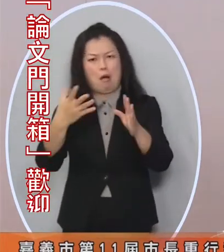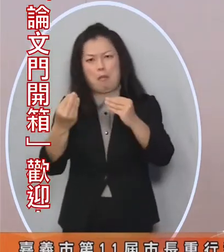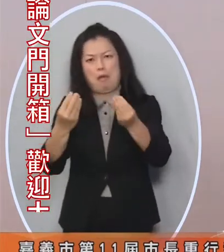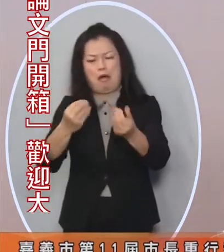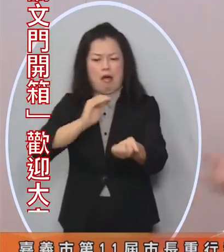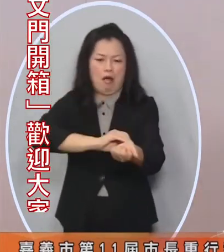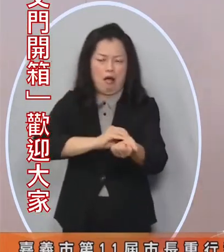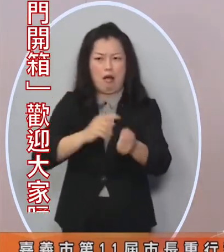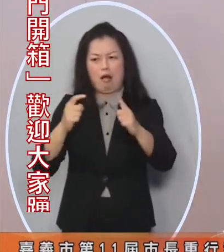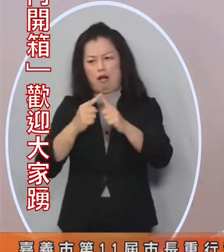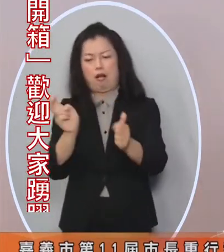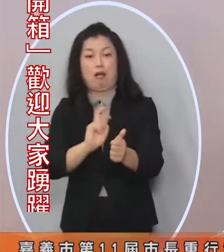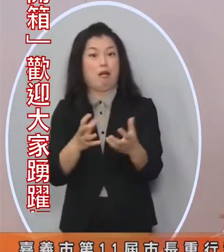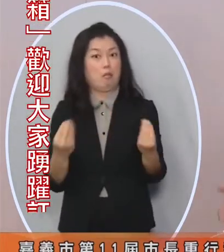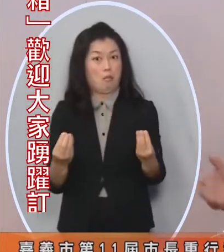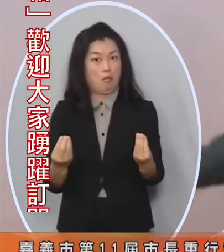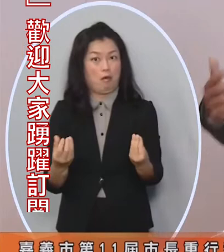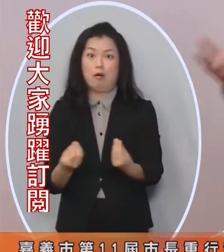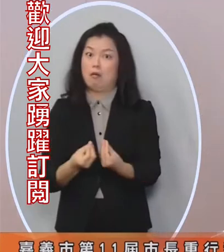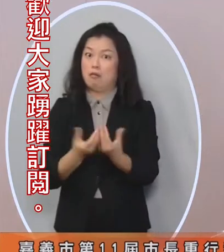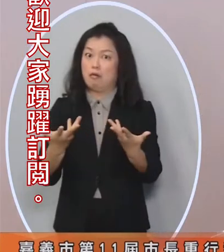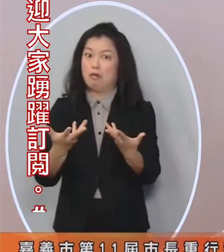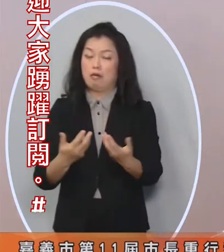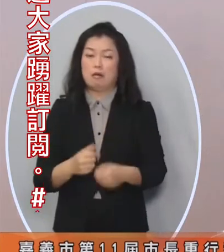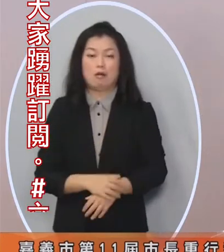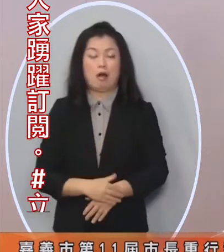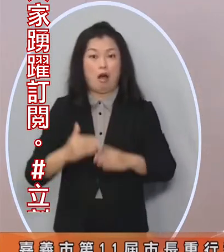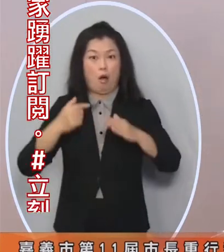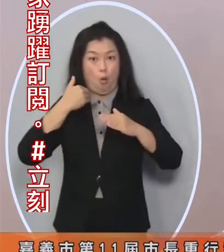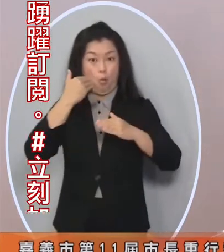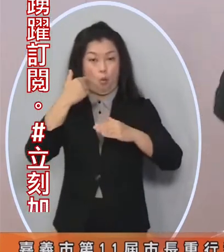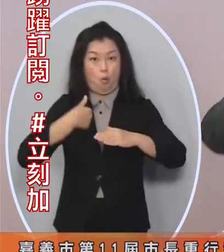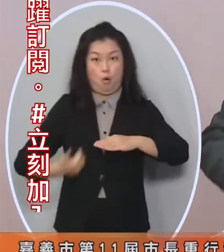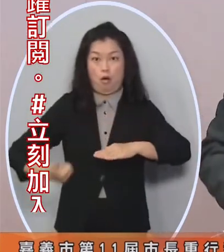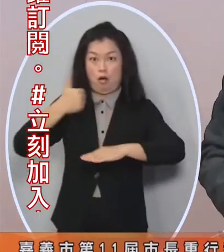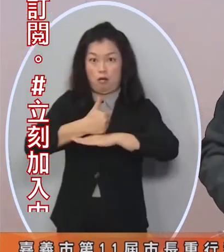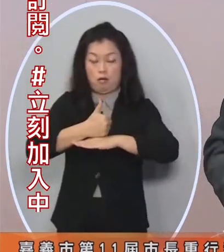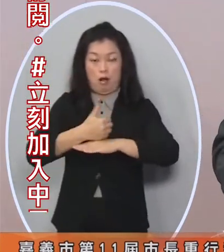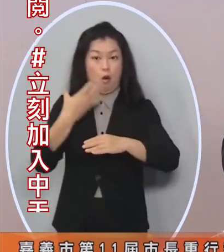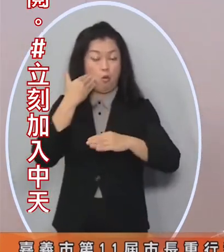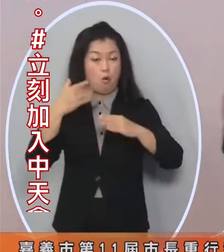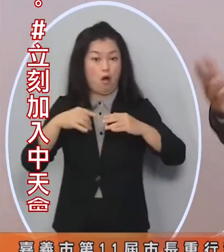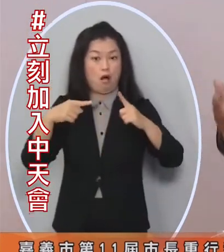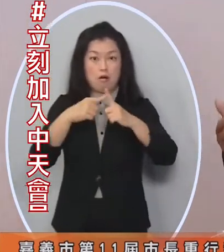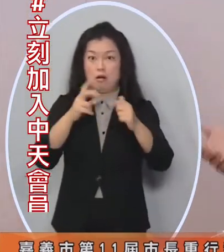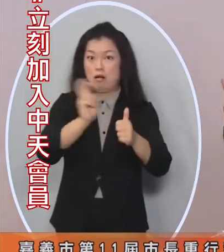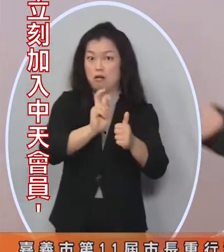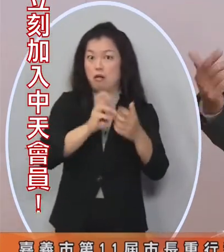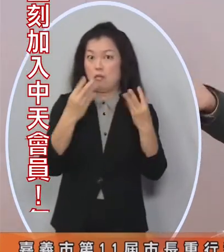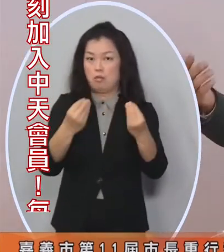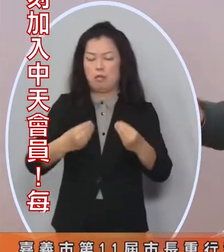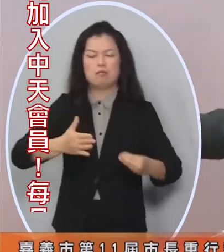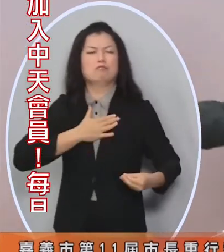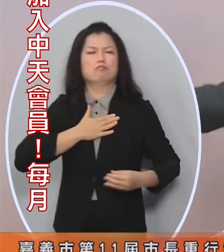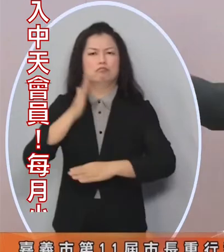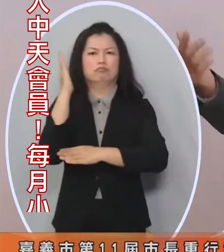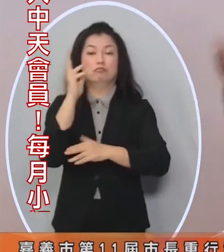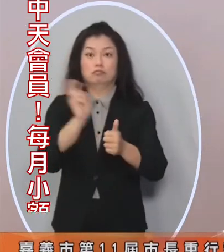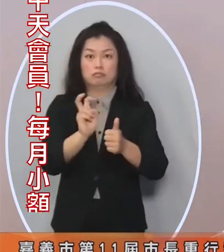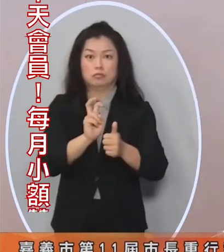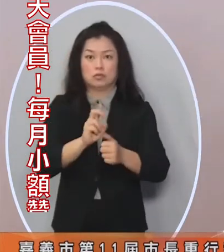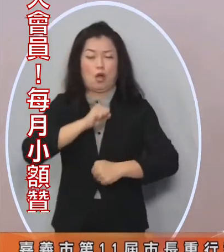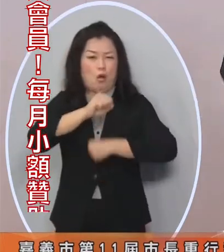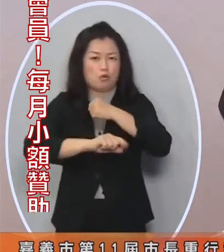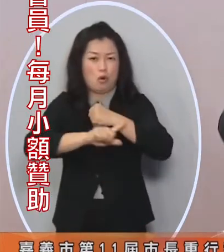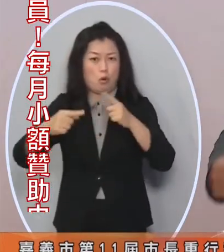啊！我做市长，无人顾个，我市政府去，流浪动物无人去，